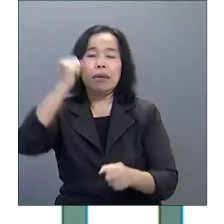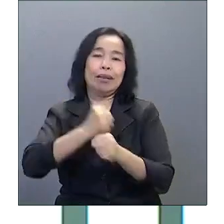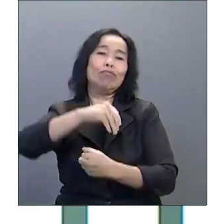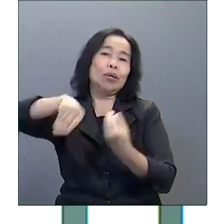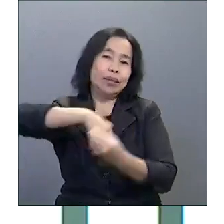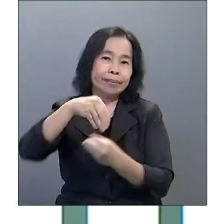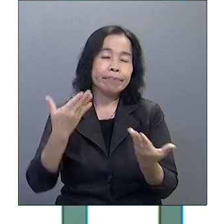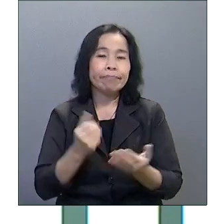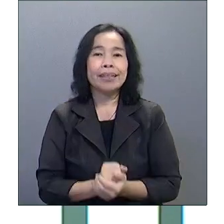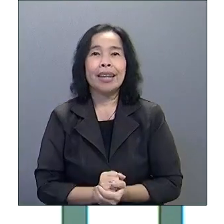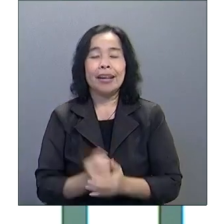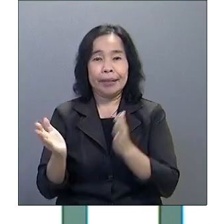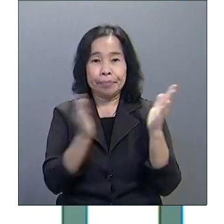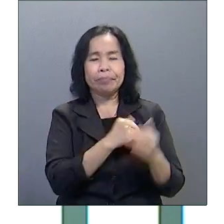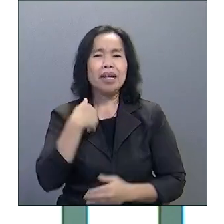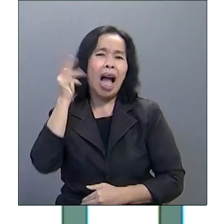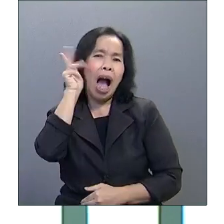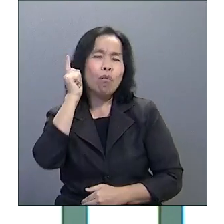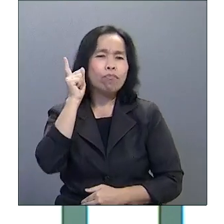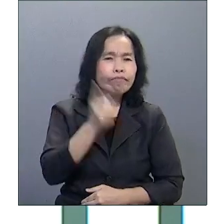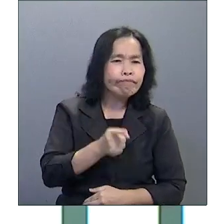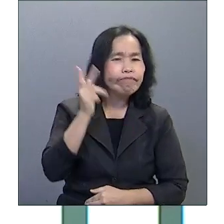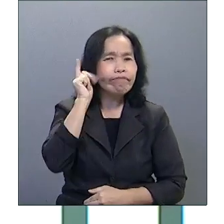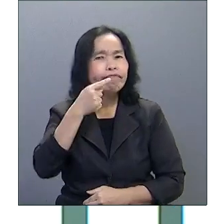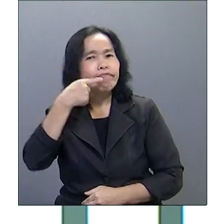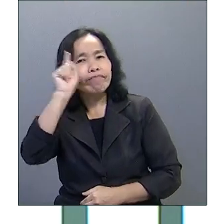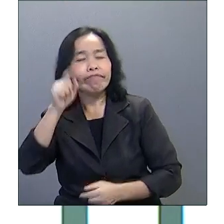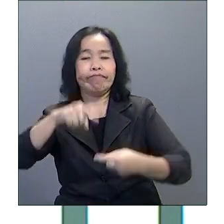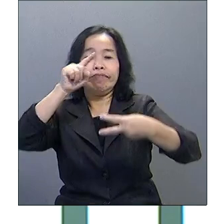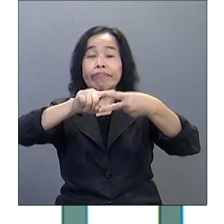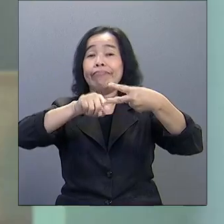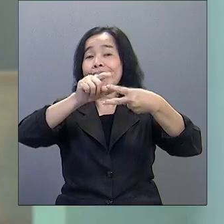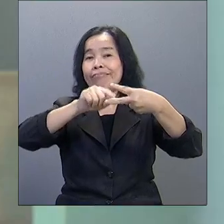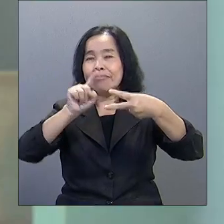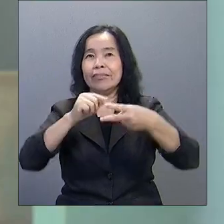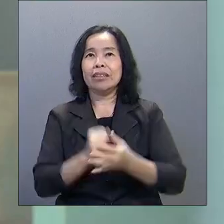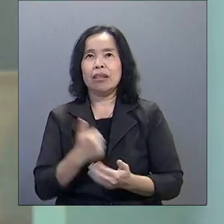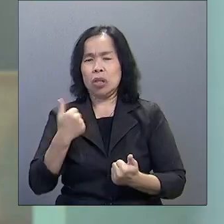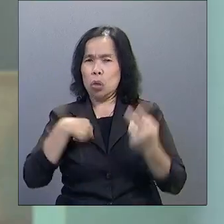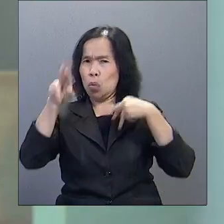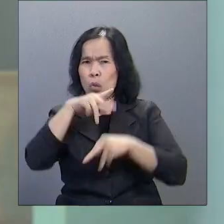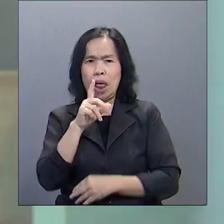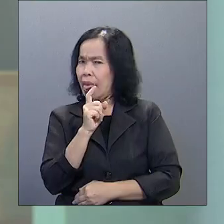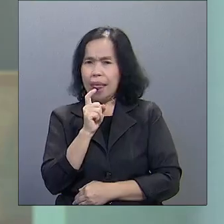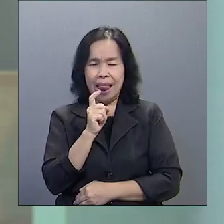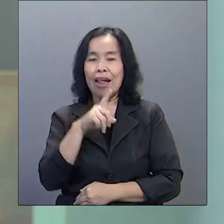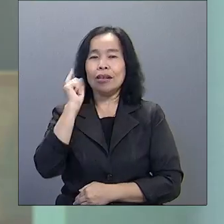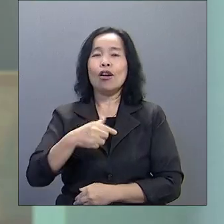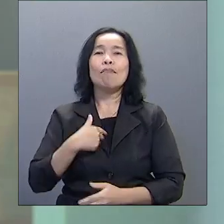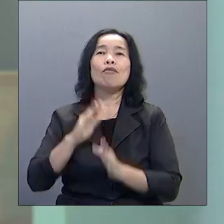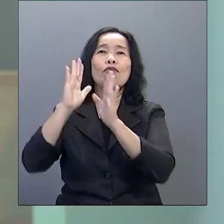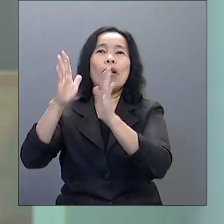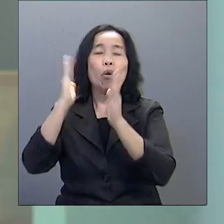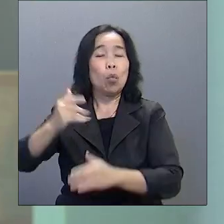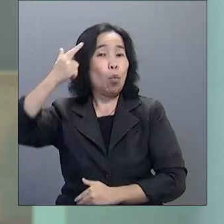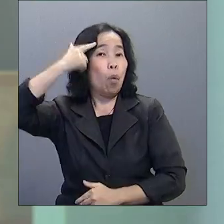อ่ะแน่นอนต้องตรวจสอบข่าวปลอมข่าวอ่าข่าวมั่วเรื่องนี้ใช้หุ่นยนต์ตรวจสอบไม่ได้ใช่ไหมอันนี้ตรวจสอบไม่ได้เดี๋ยวให้คนช่วยตรวจสอบโดยคนที่